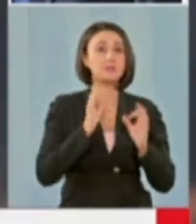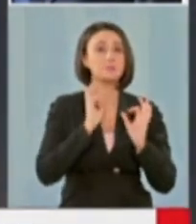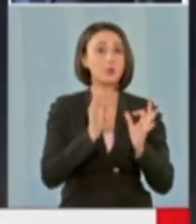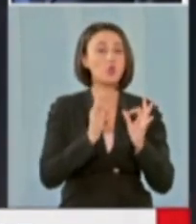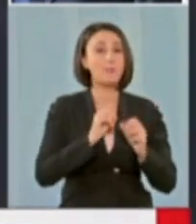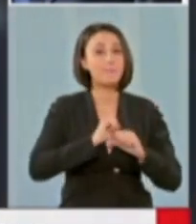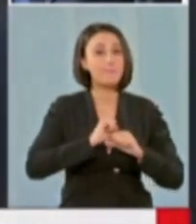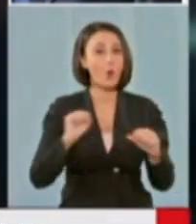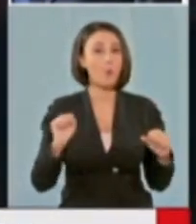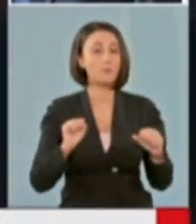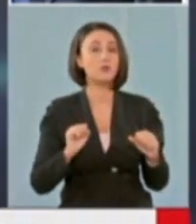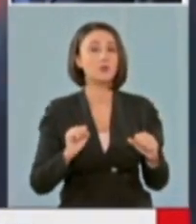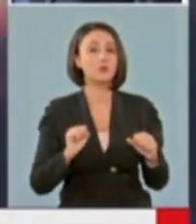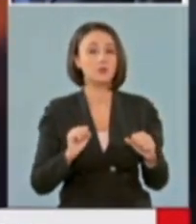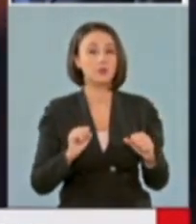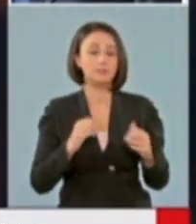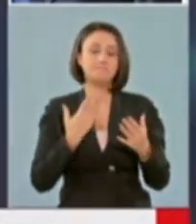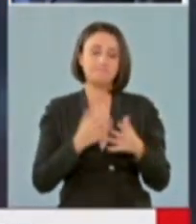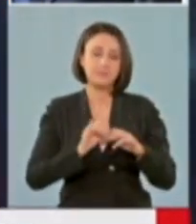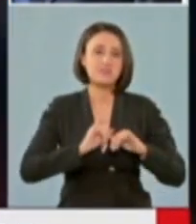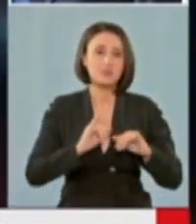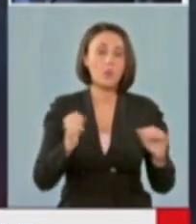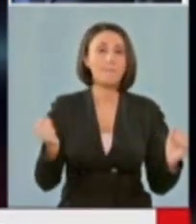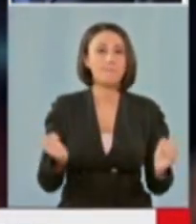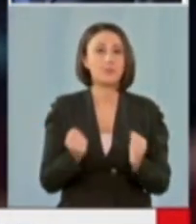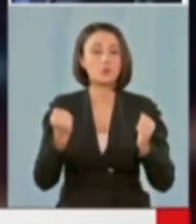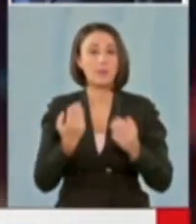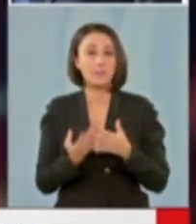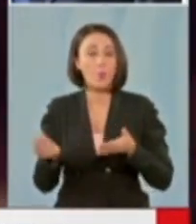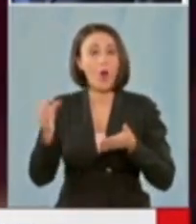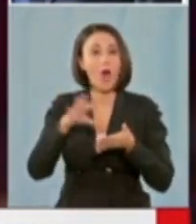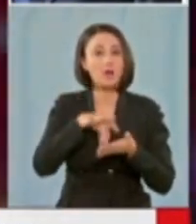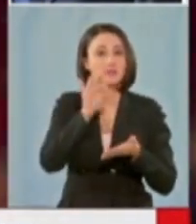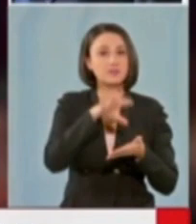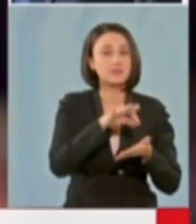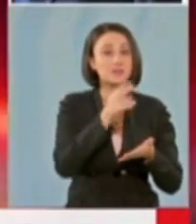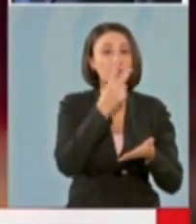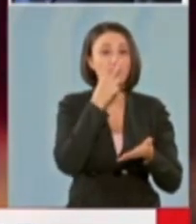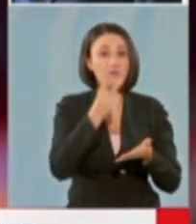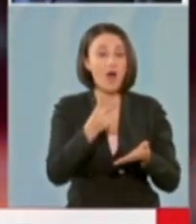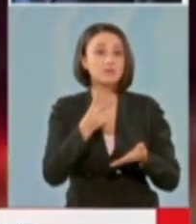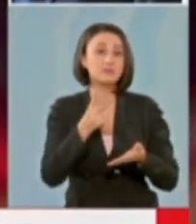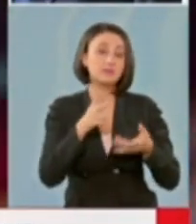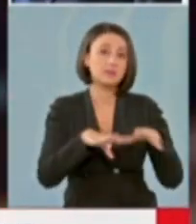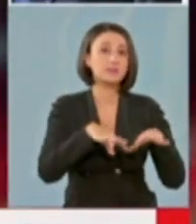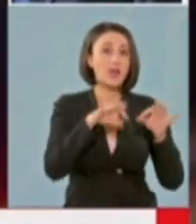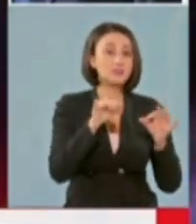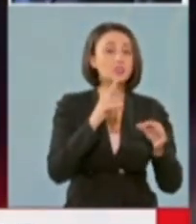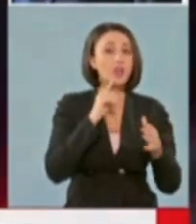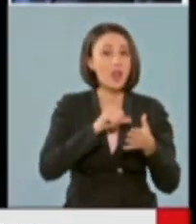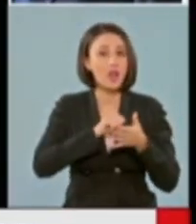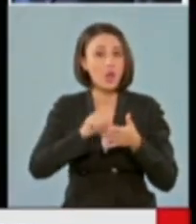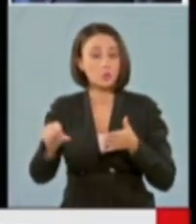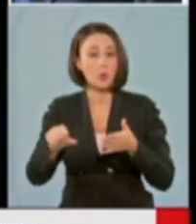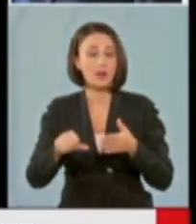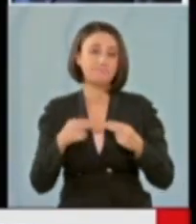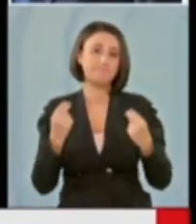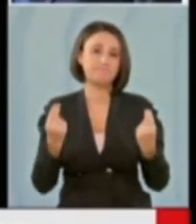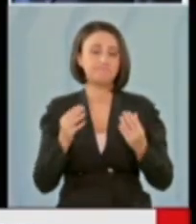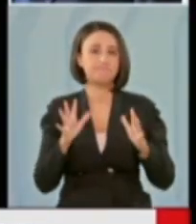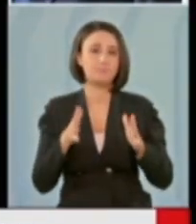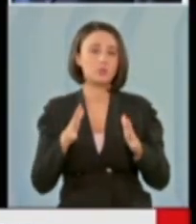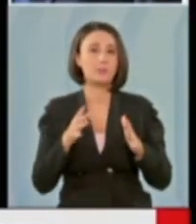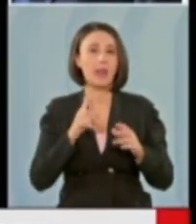fața locului care desfășoară misiune de cercetare, identificare și înlăturarea a